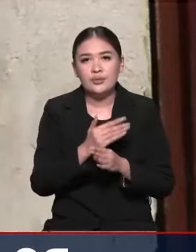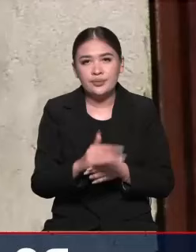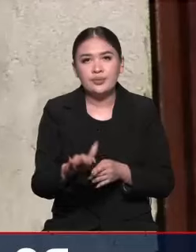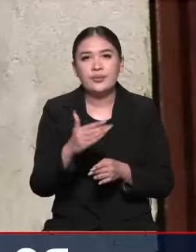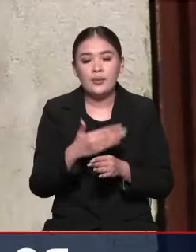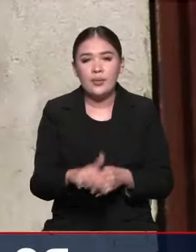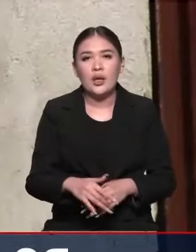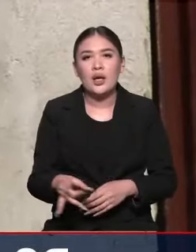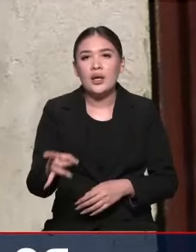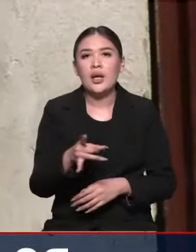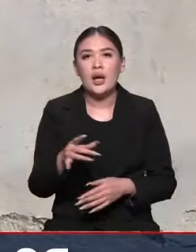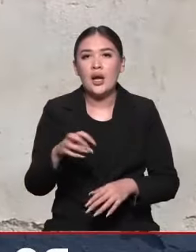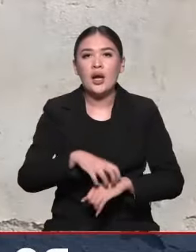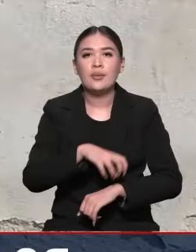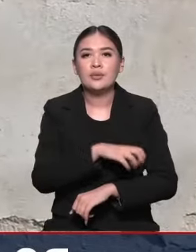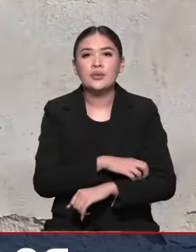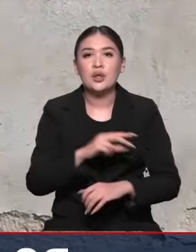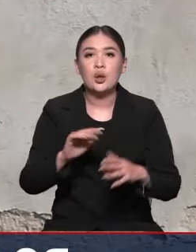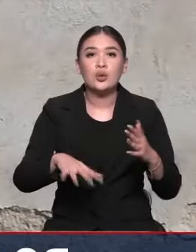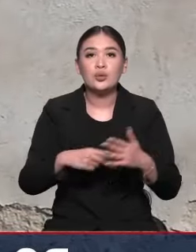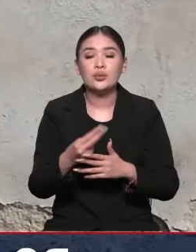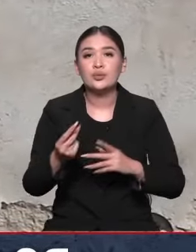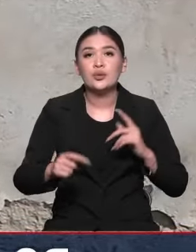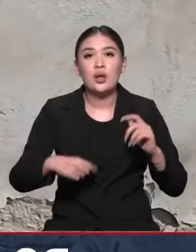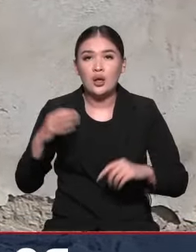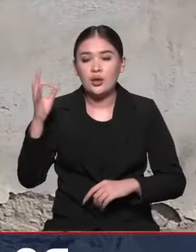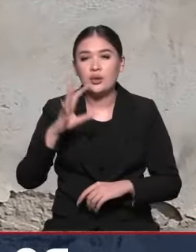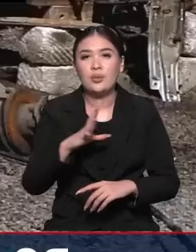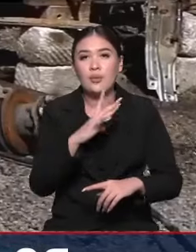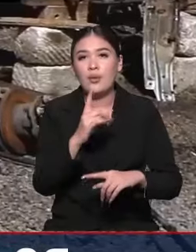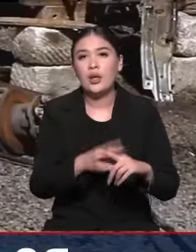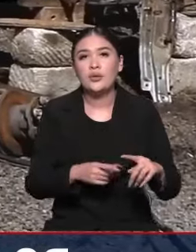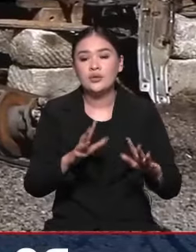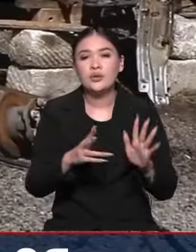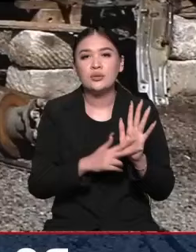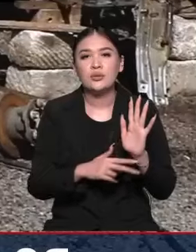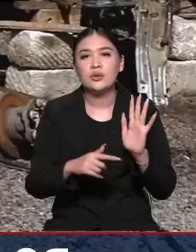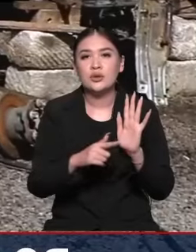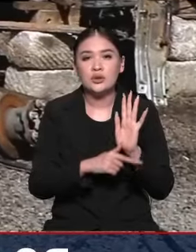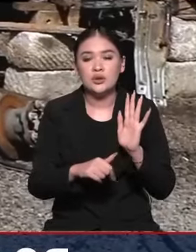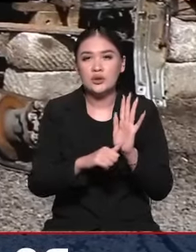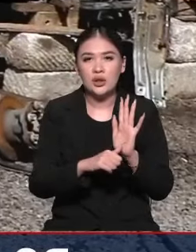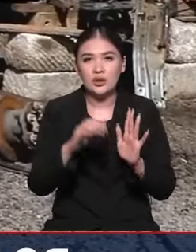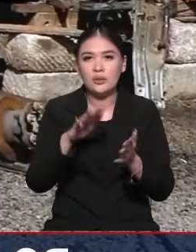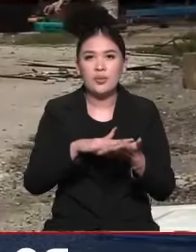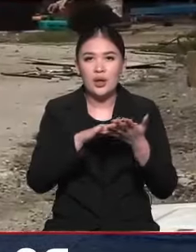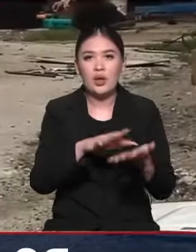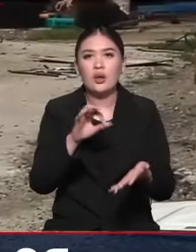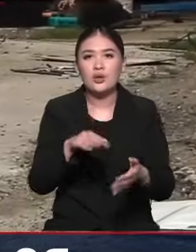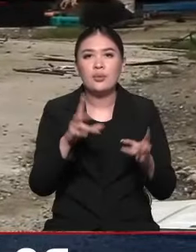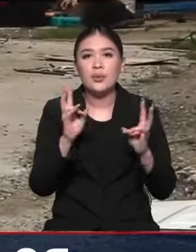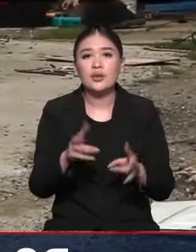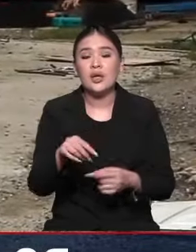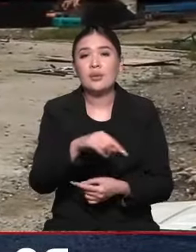члены региональной комиссии по возмещению ущерба рассмотрели половину из 76 заявок, поступивших им от пострадавших